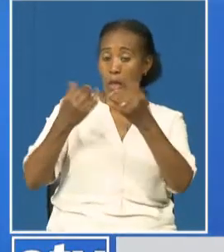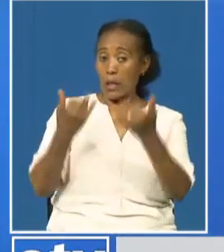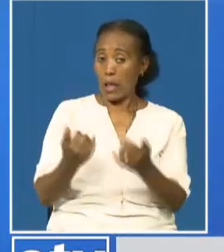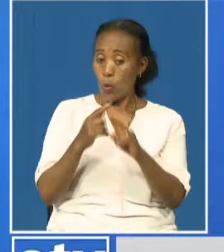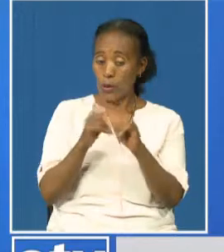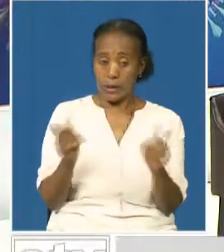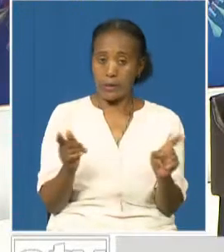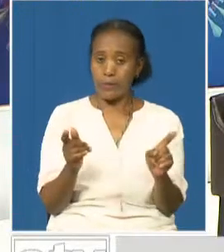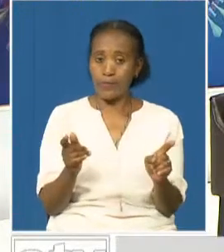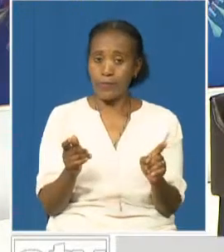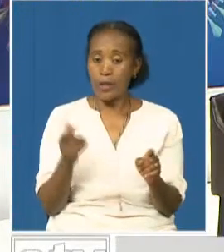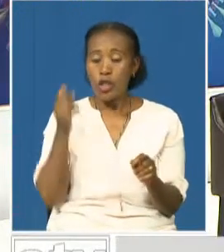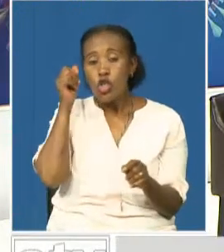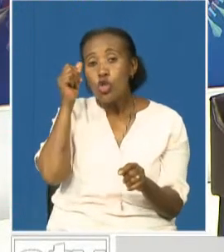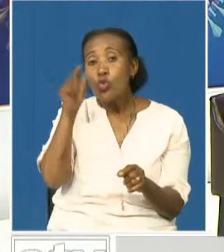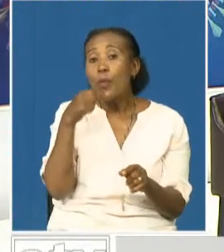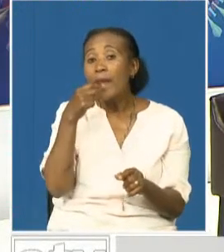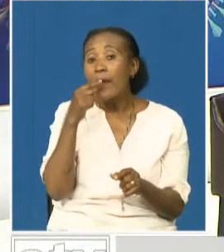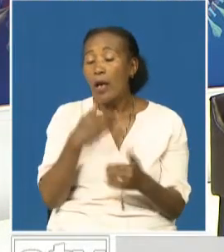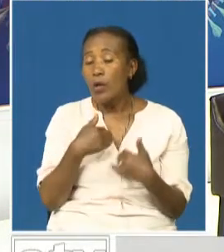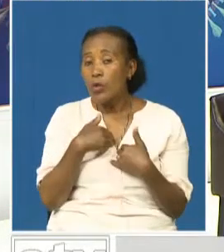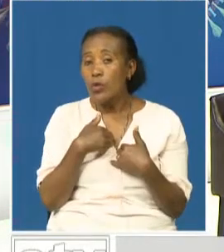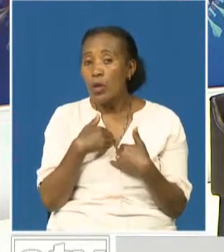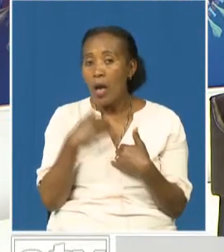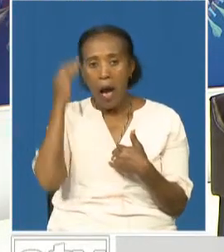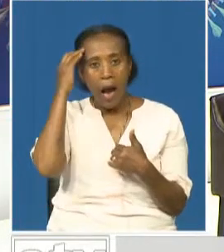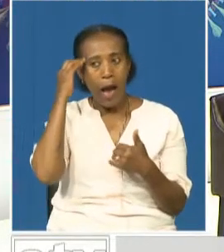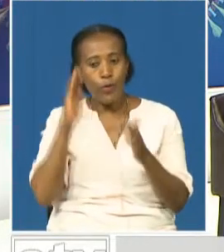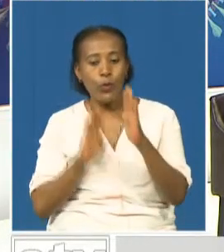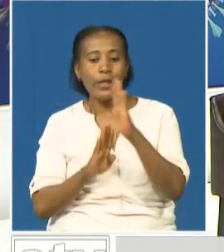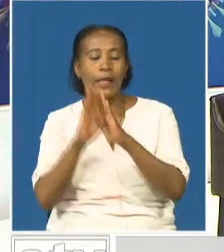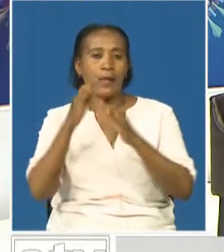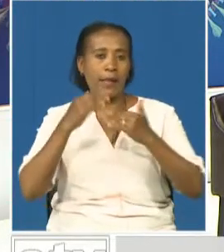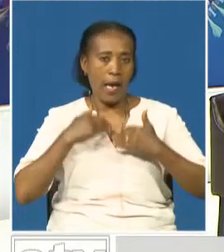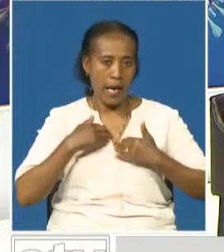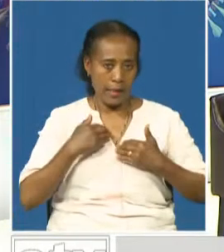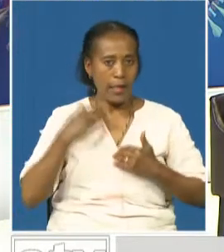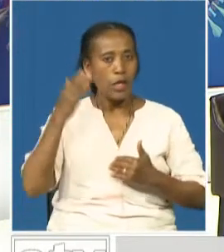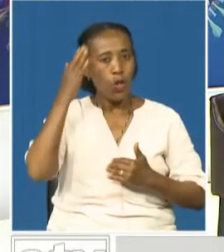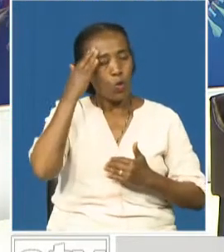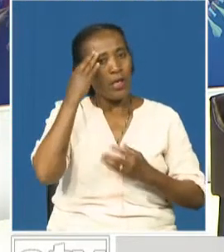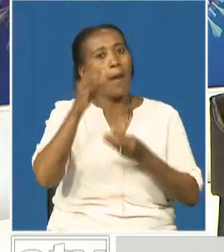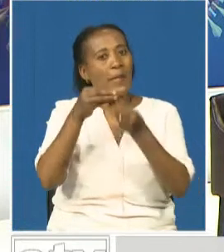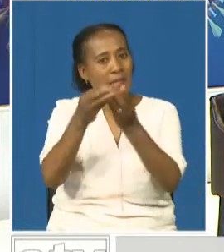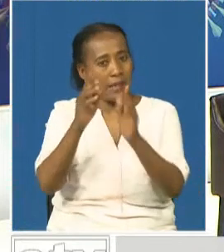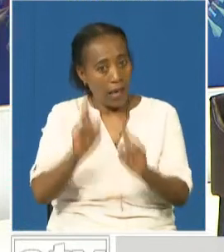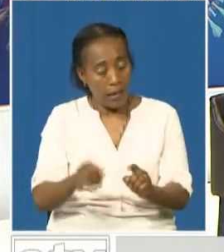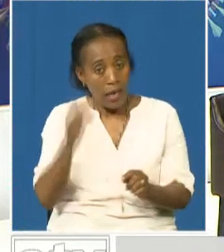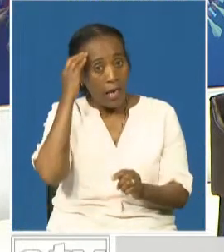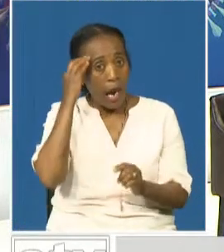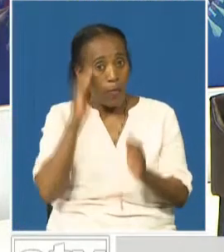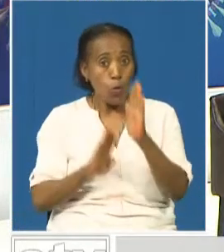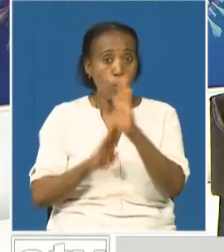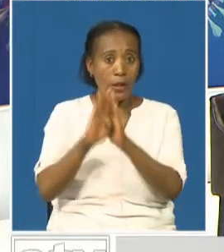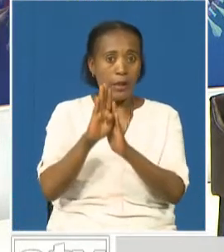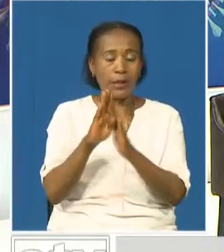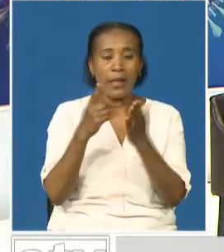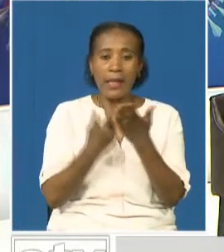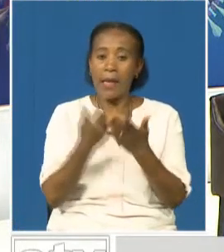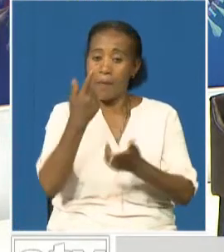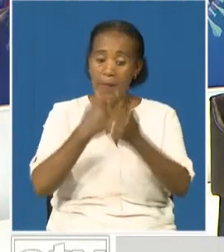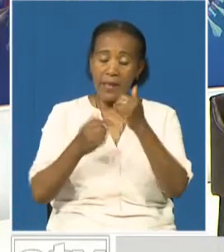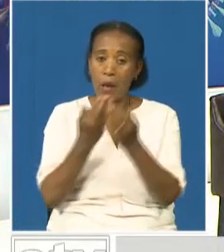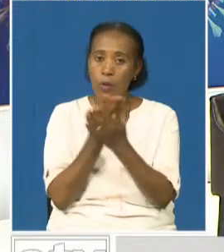አሁን ዶክተር ፍሶም ይያሉን ያሉት የአምሮ እድገት አለ እሱን ዕውቅና መስጠት አለብን። ያ ከአምሮ እድገቱ በስለቱ አንድ ከመጣው